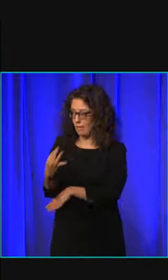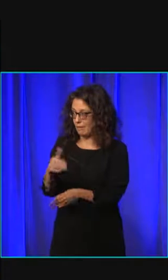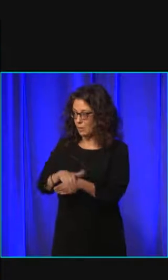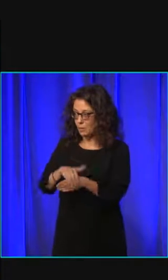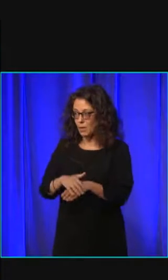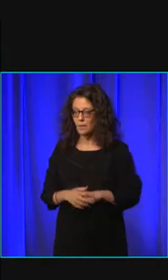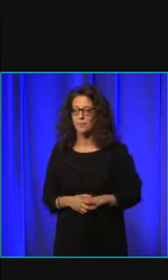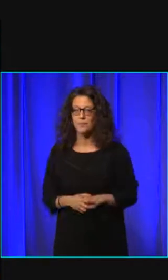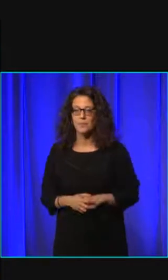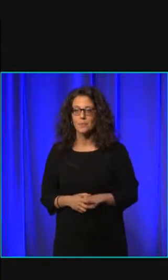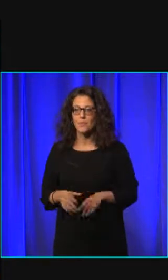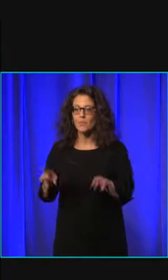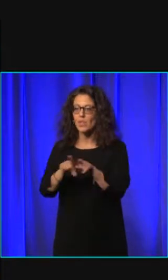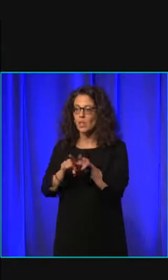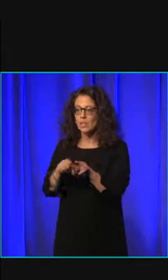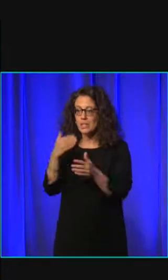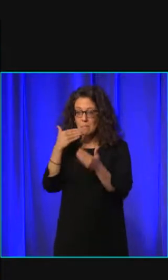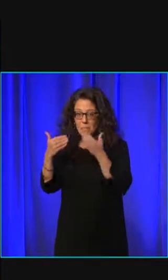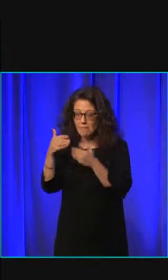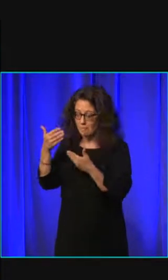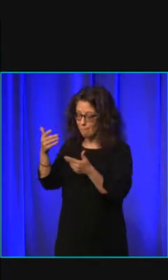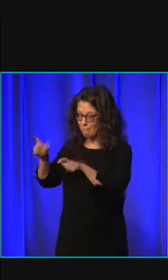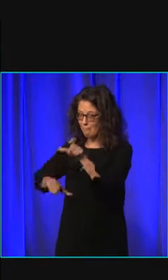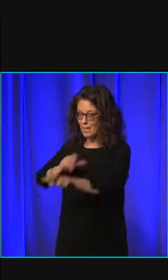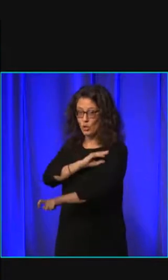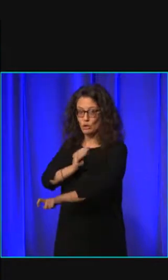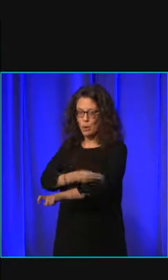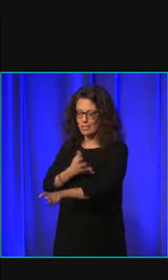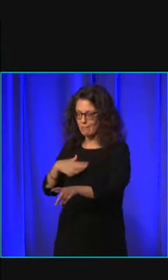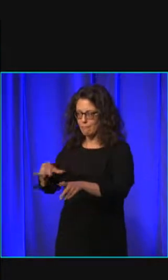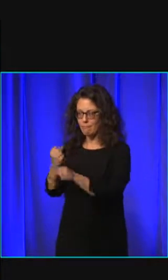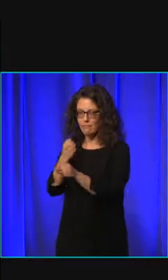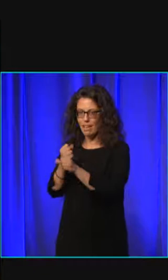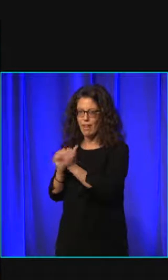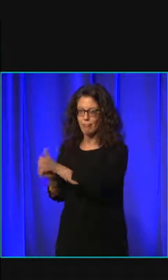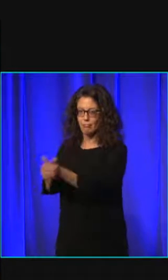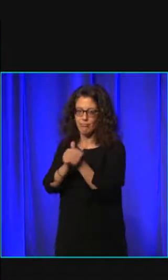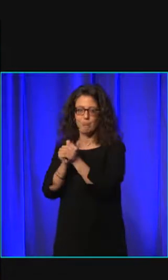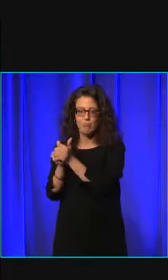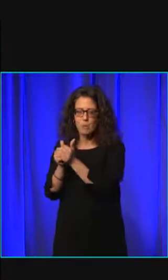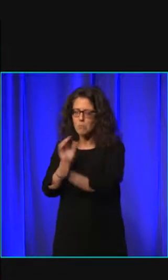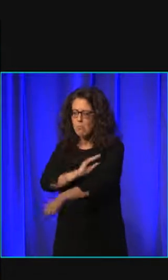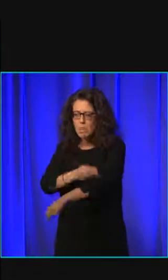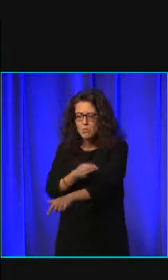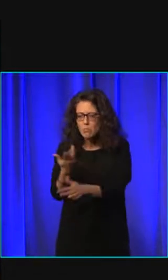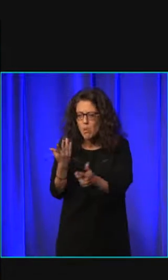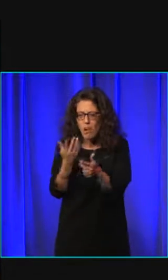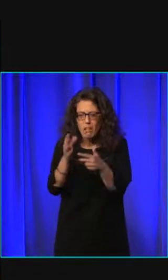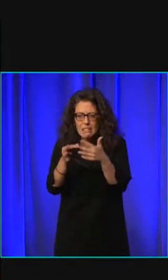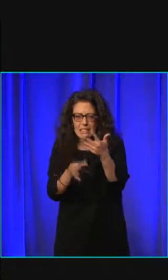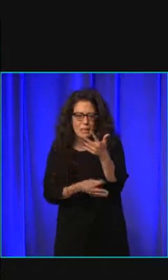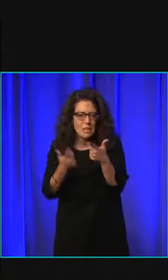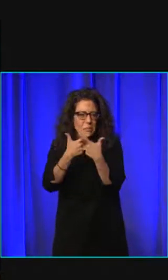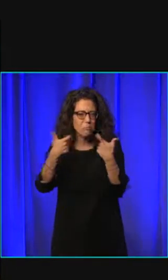et également les sportifs avec lesquels je travaille, sportifs dans toutes les disciplines, parce que